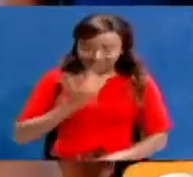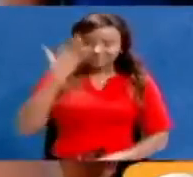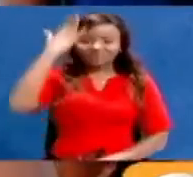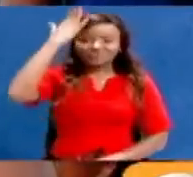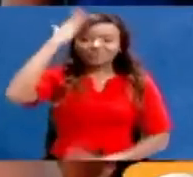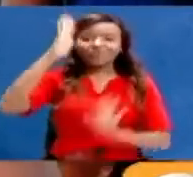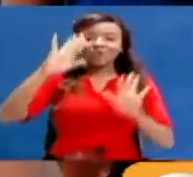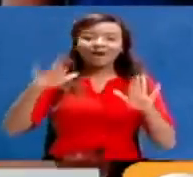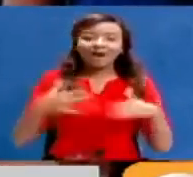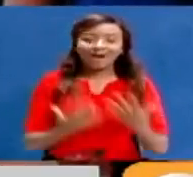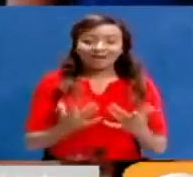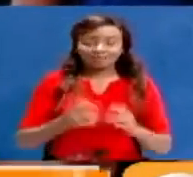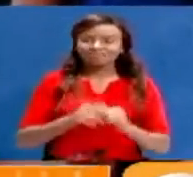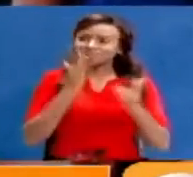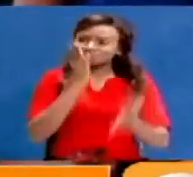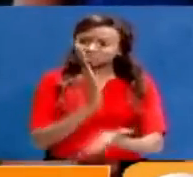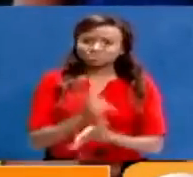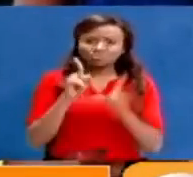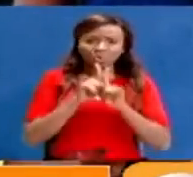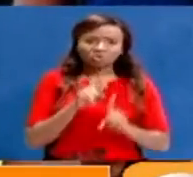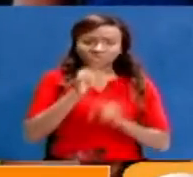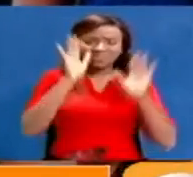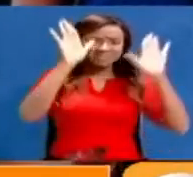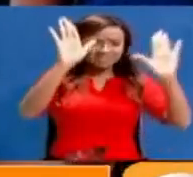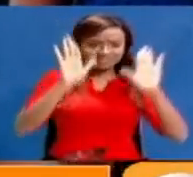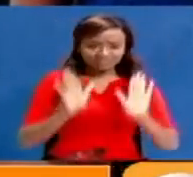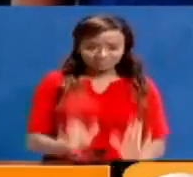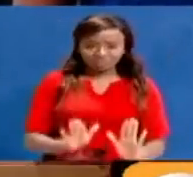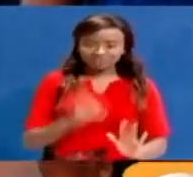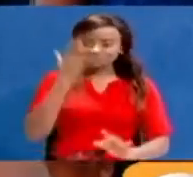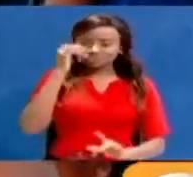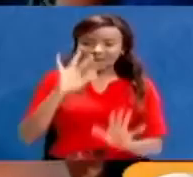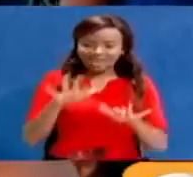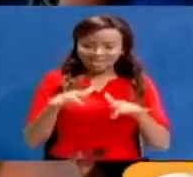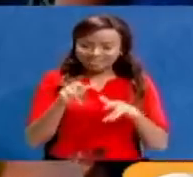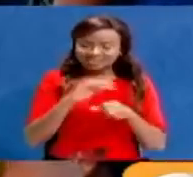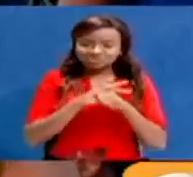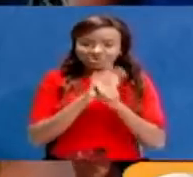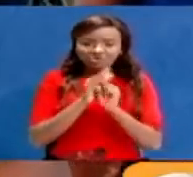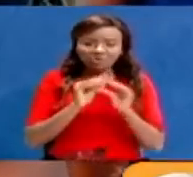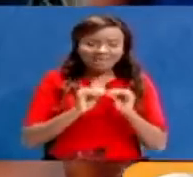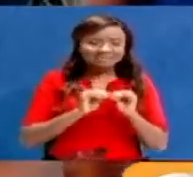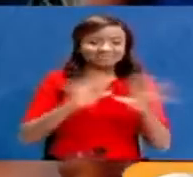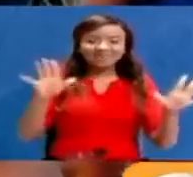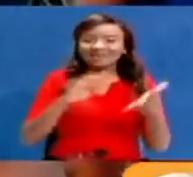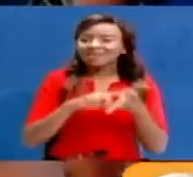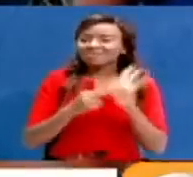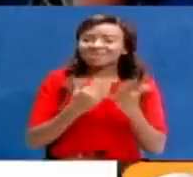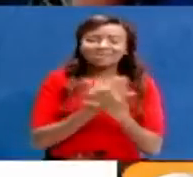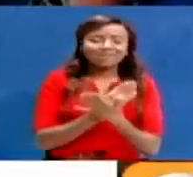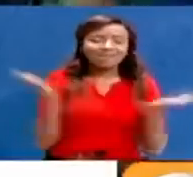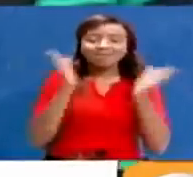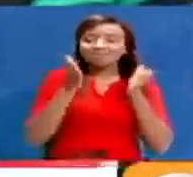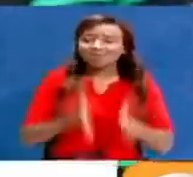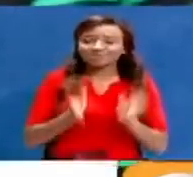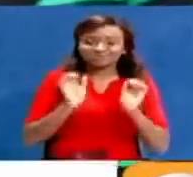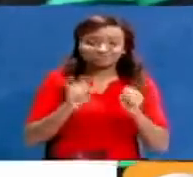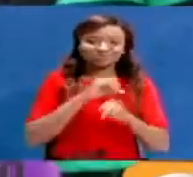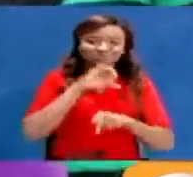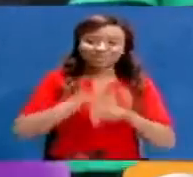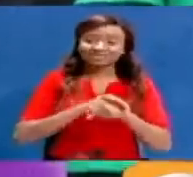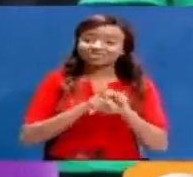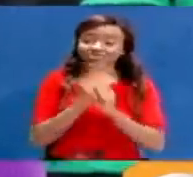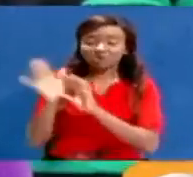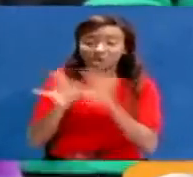very important kwa sababu vile hii ugonjwa inaenezwa, yeyote unaweza pata bila kujua. I found